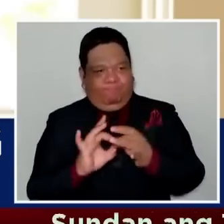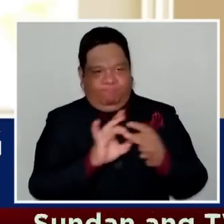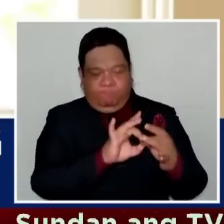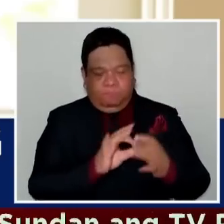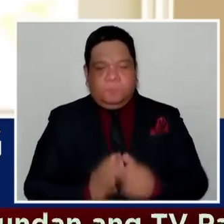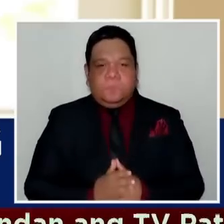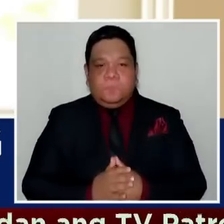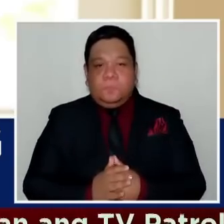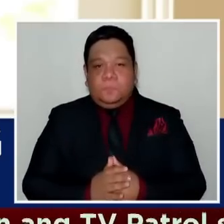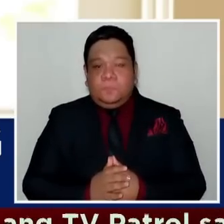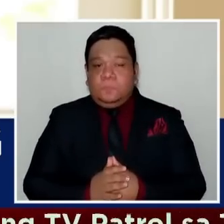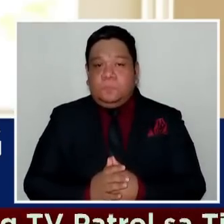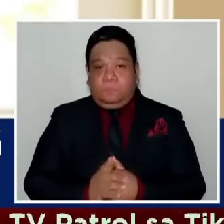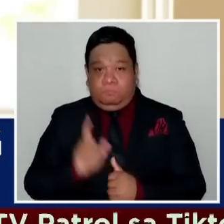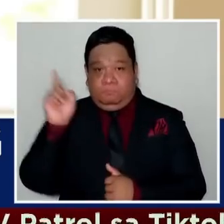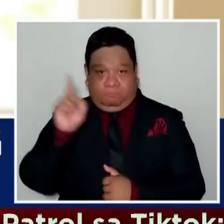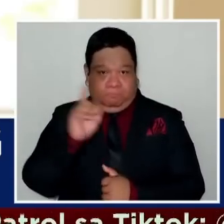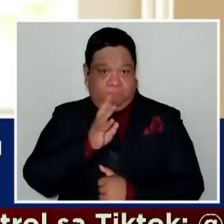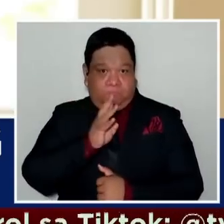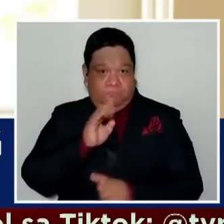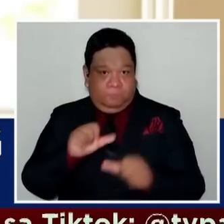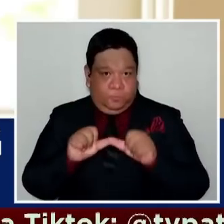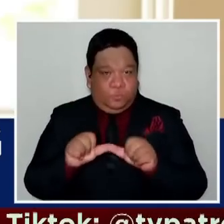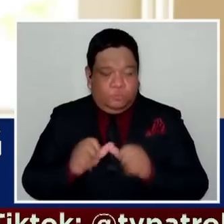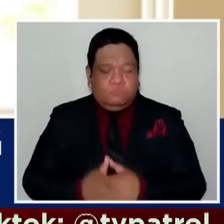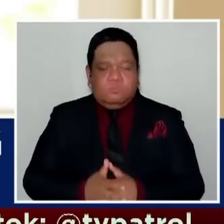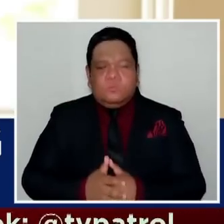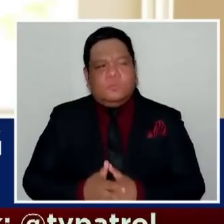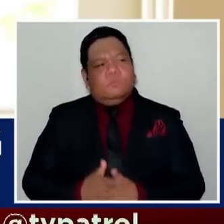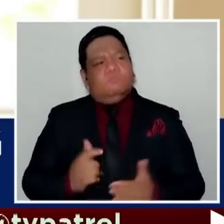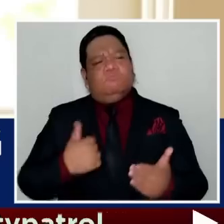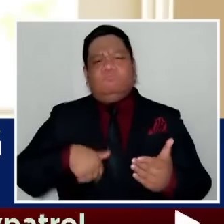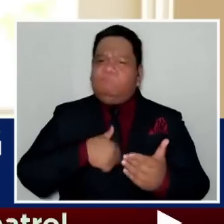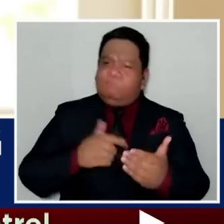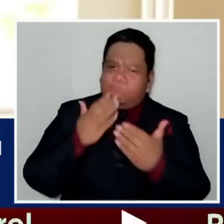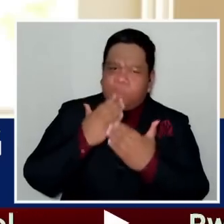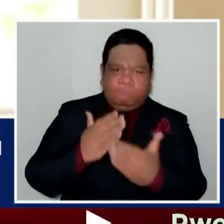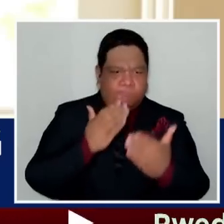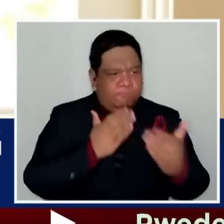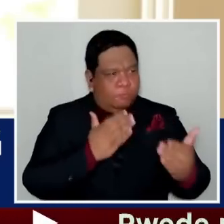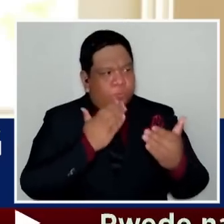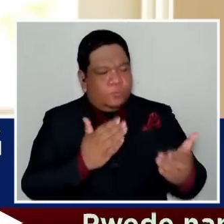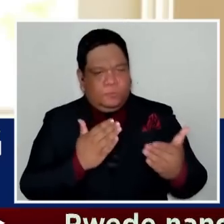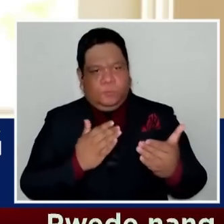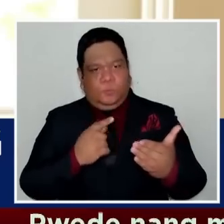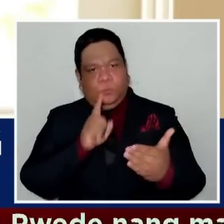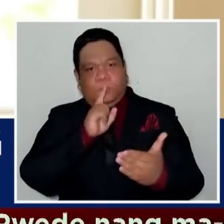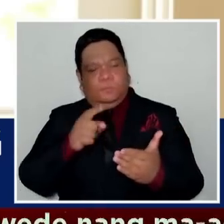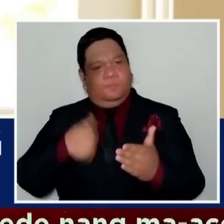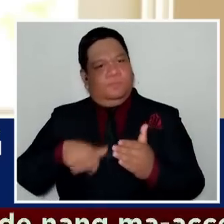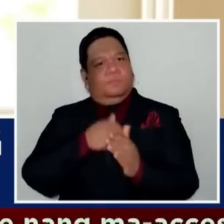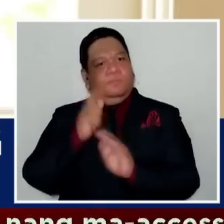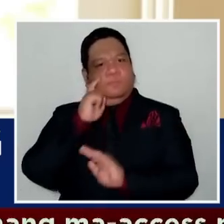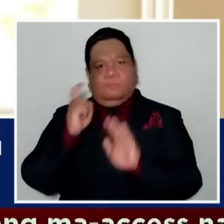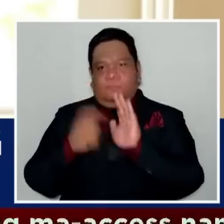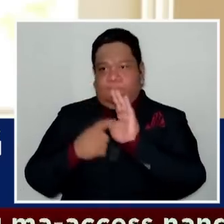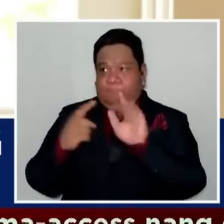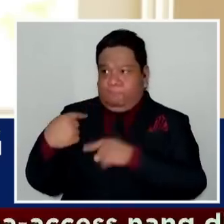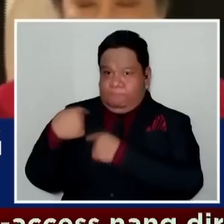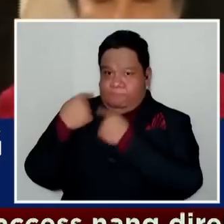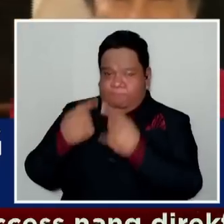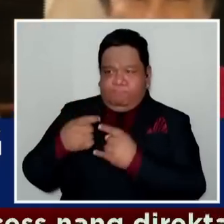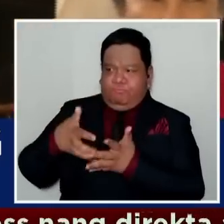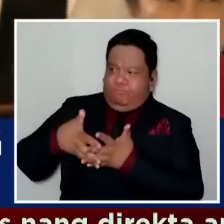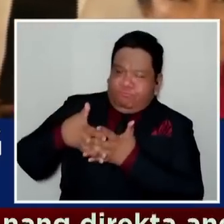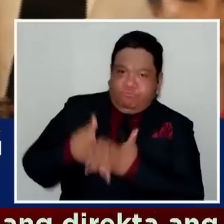for what you recognize, what we always knew, was the intrinsic value of the Filipino